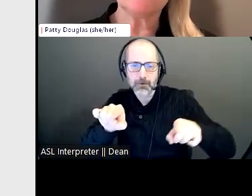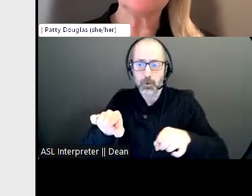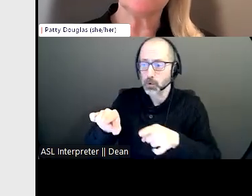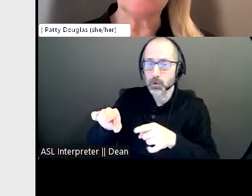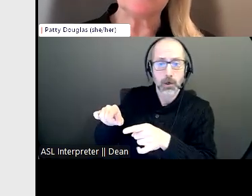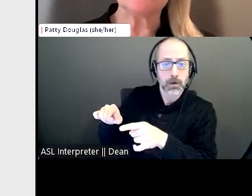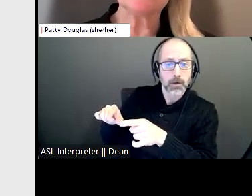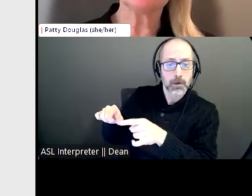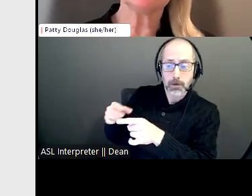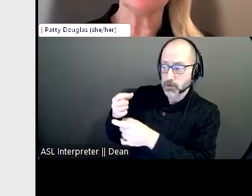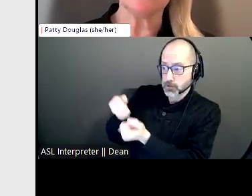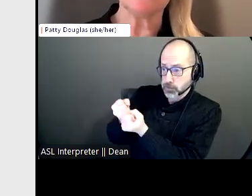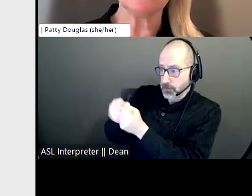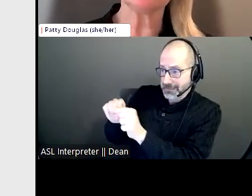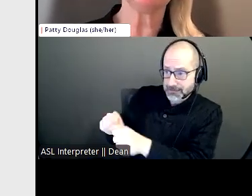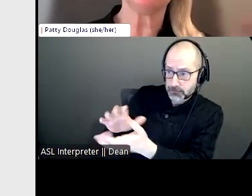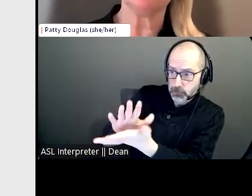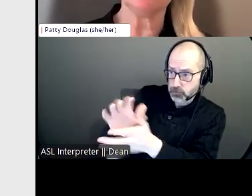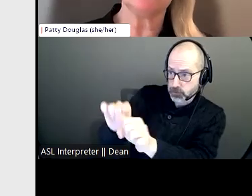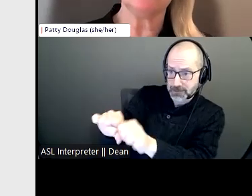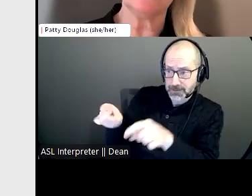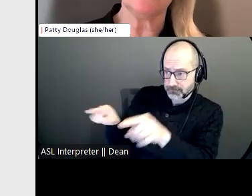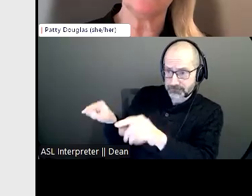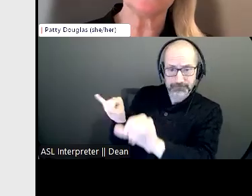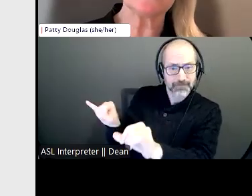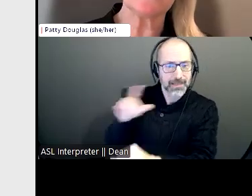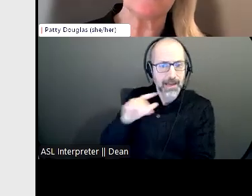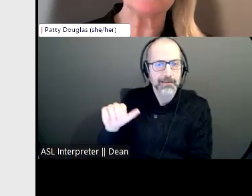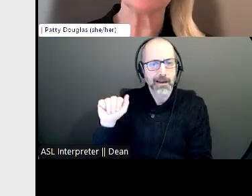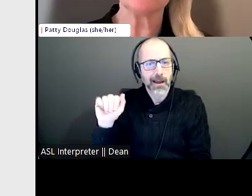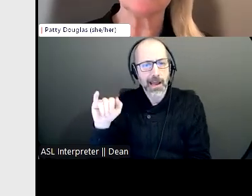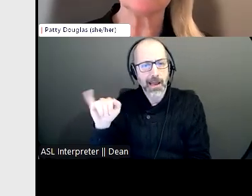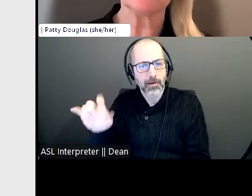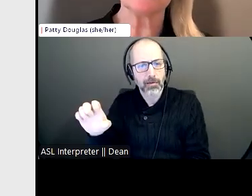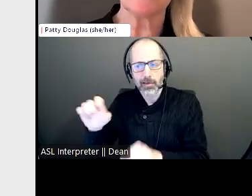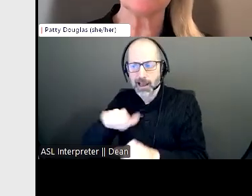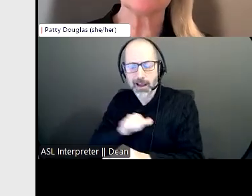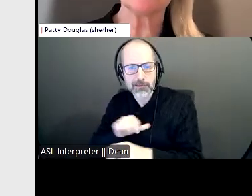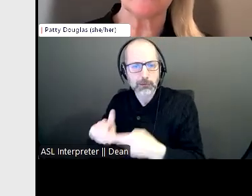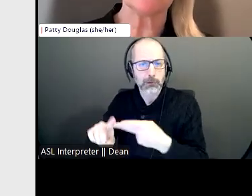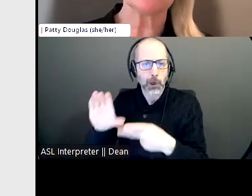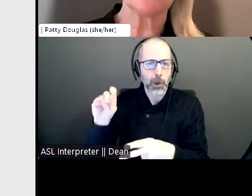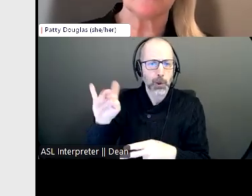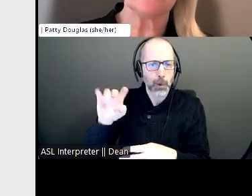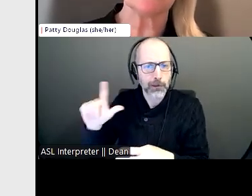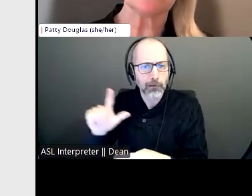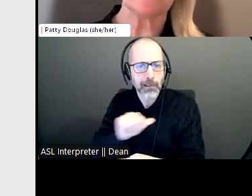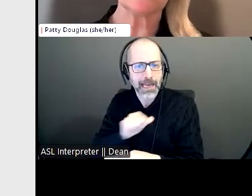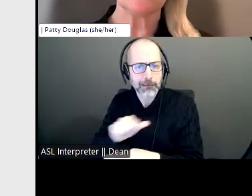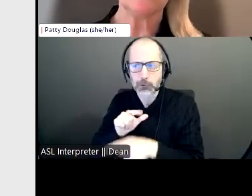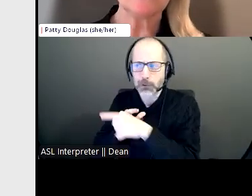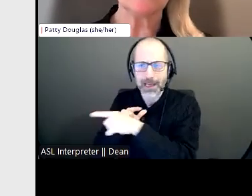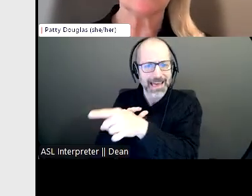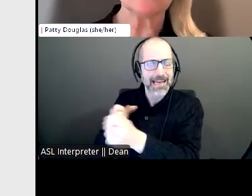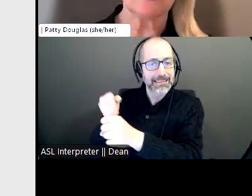tendances vis-à-vis de ceux qui sont souvent des systèmes donc de suprématie blanche